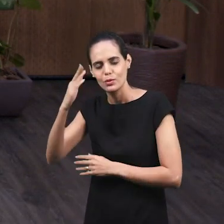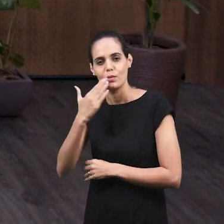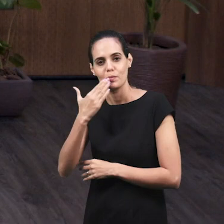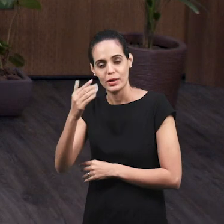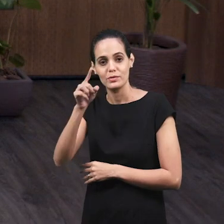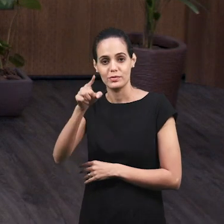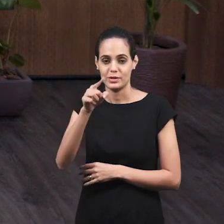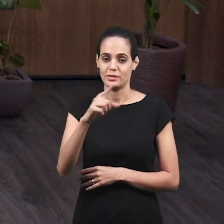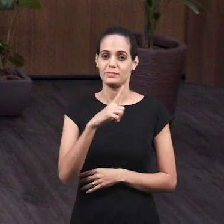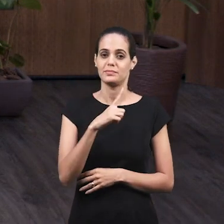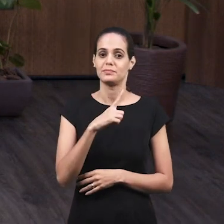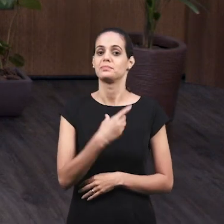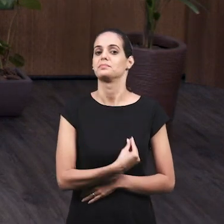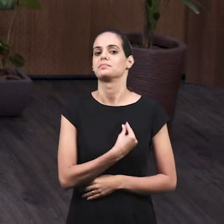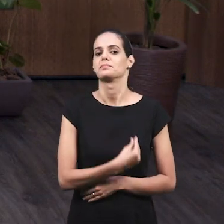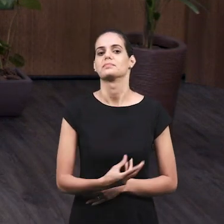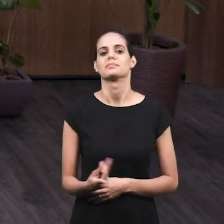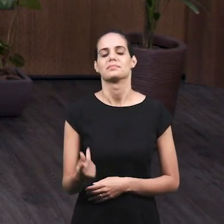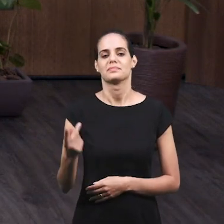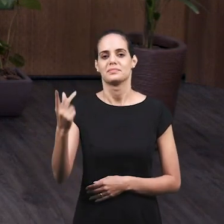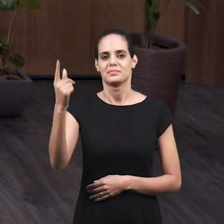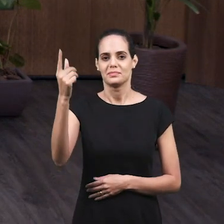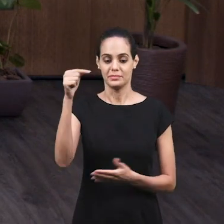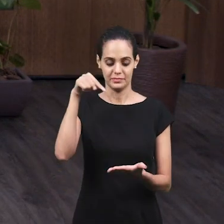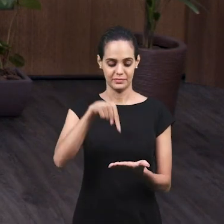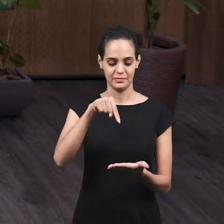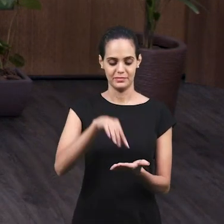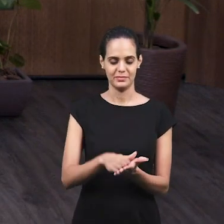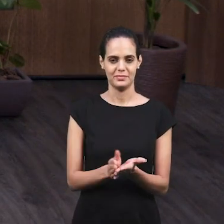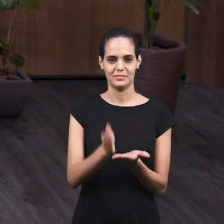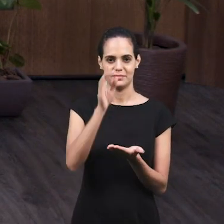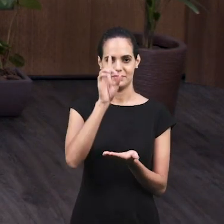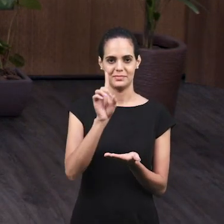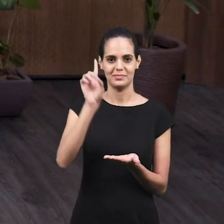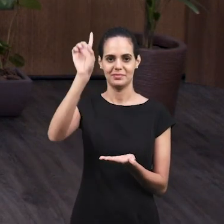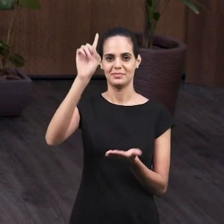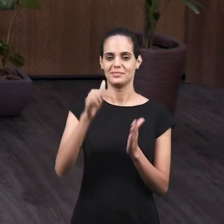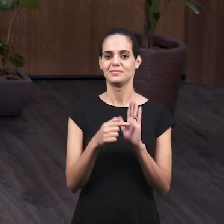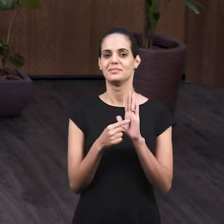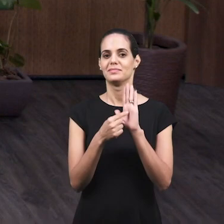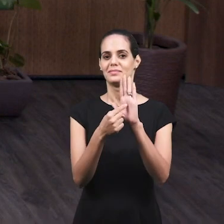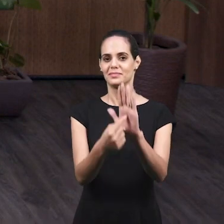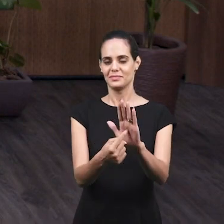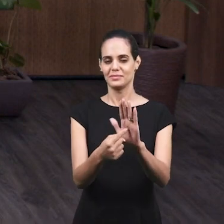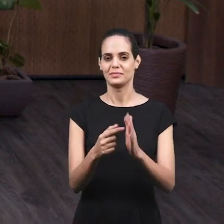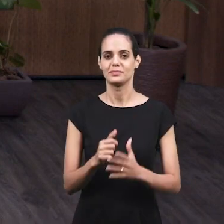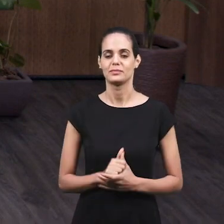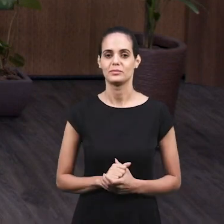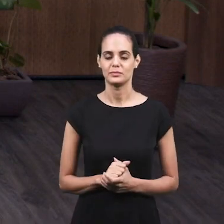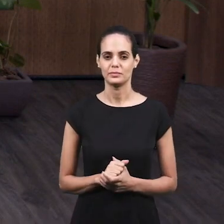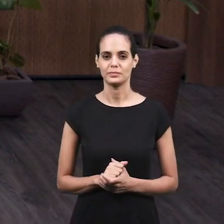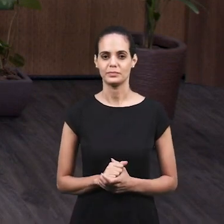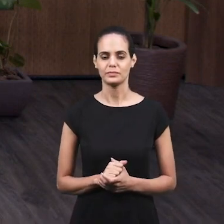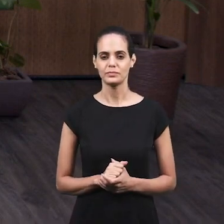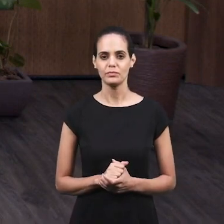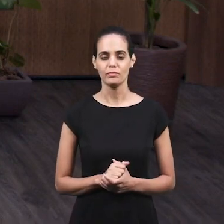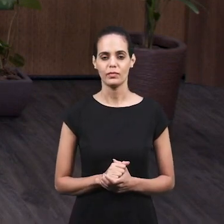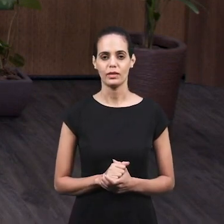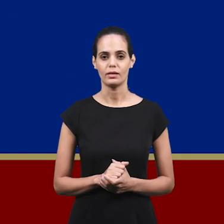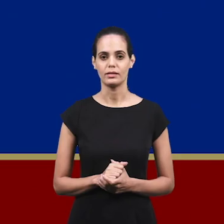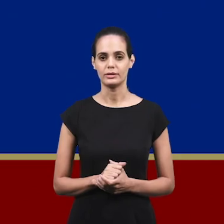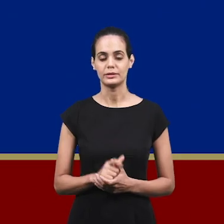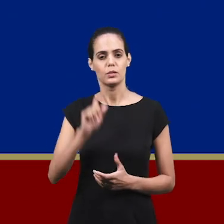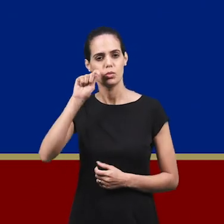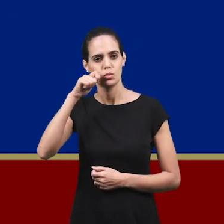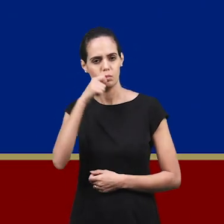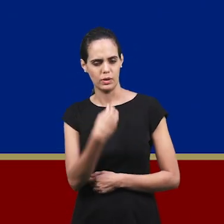vie, il aura la vie éternelle, comme il est enregistré dans la Bible,